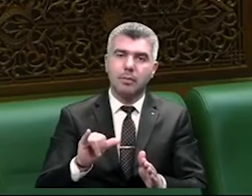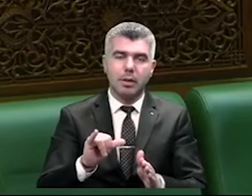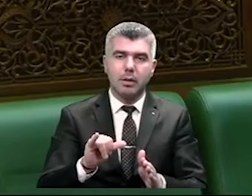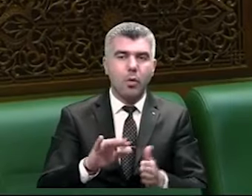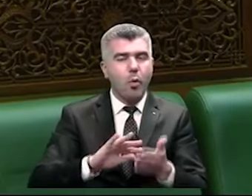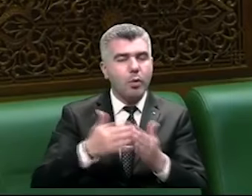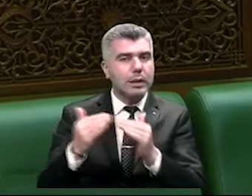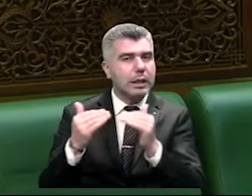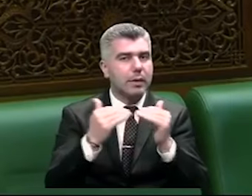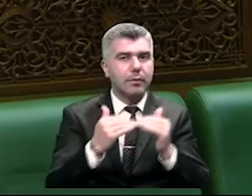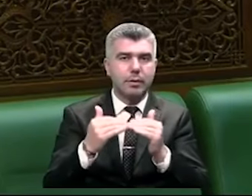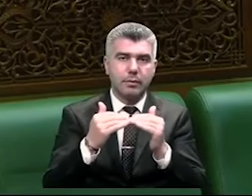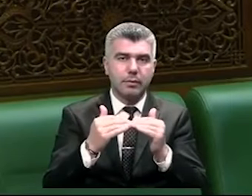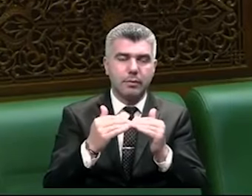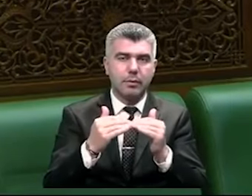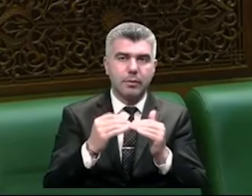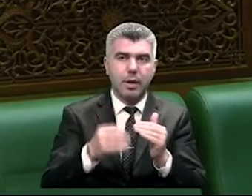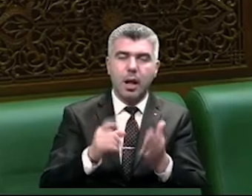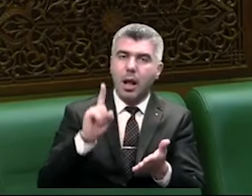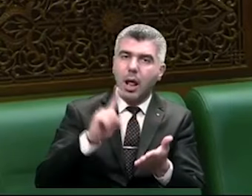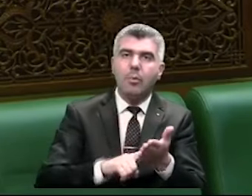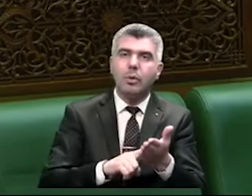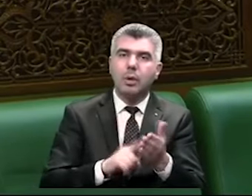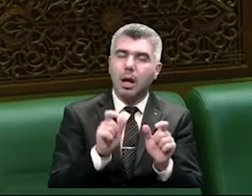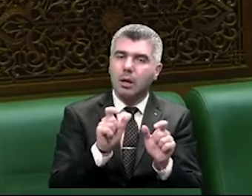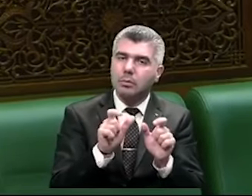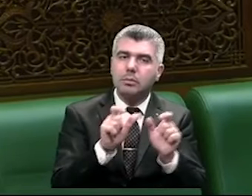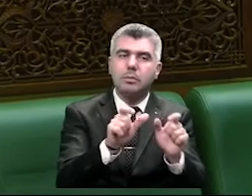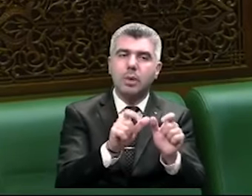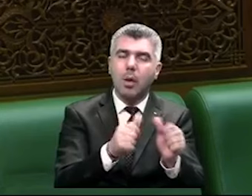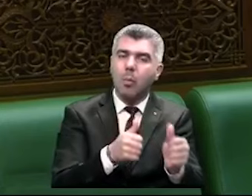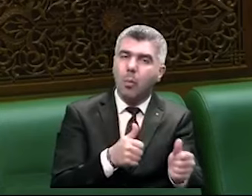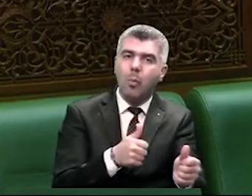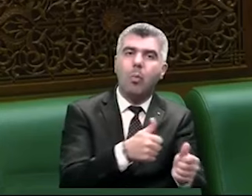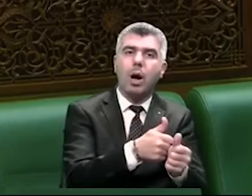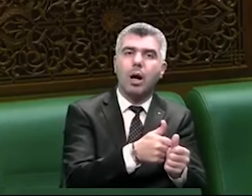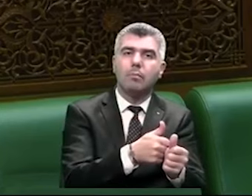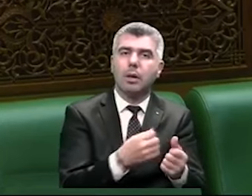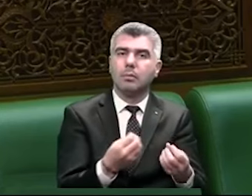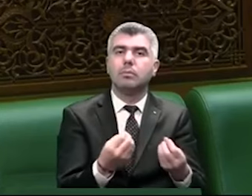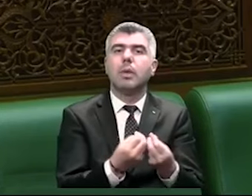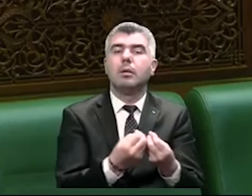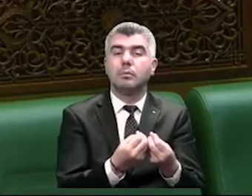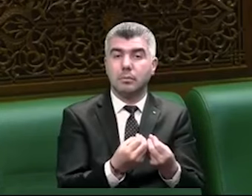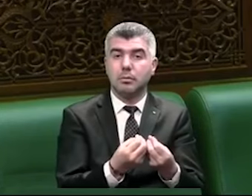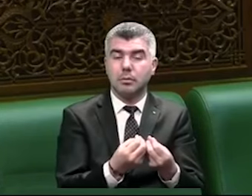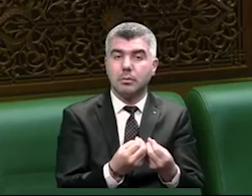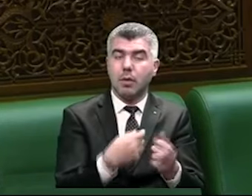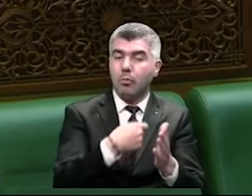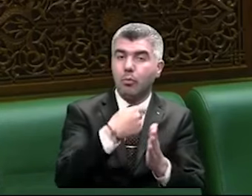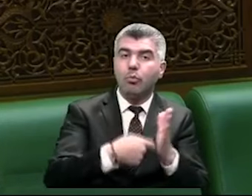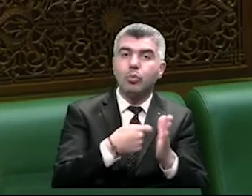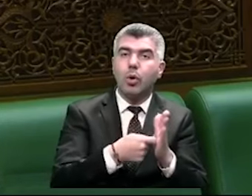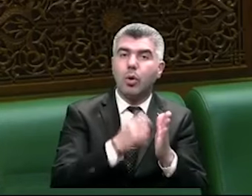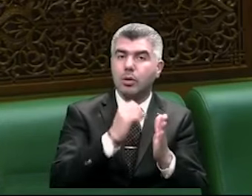العلم على انه لابد من المتابعه و مواكبه حتى تكون هذه المشاريع في